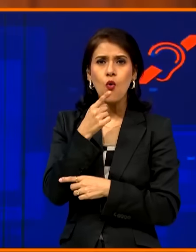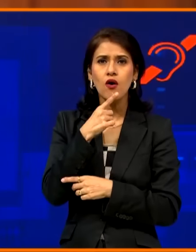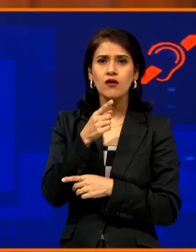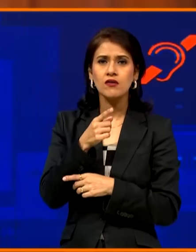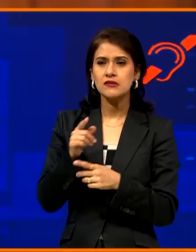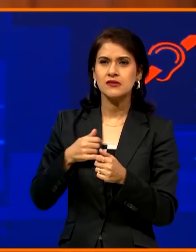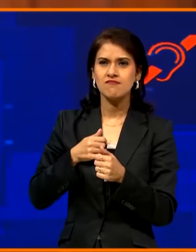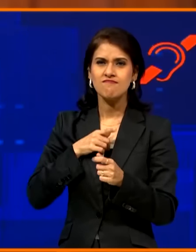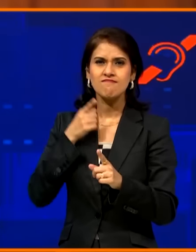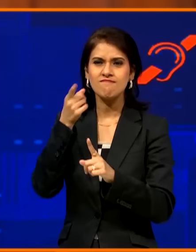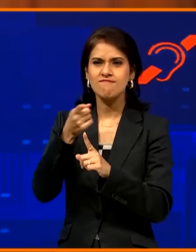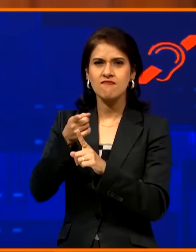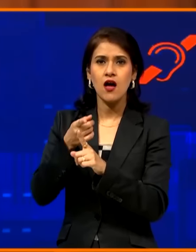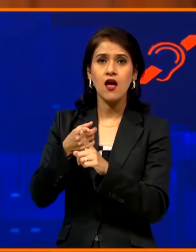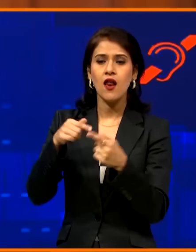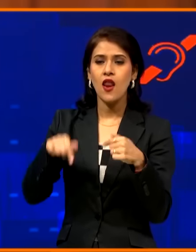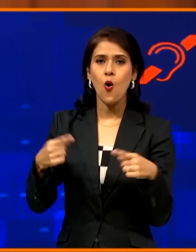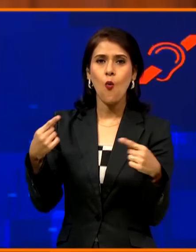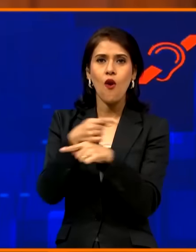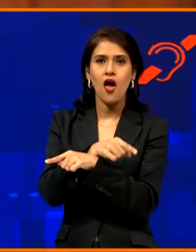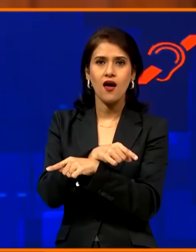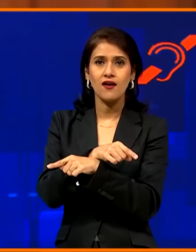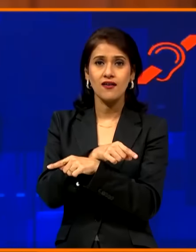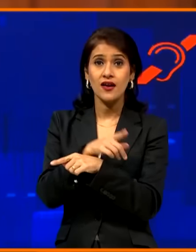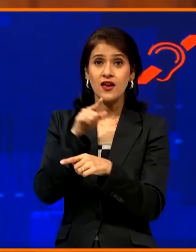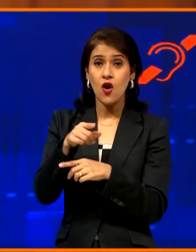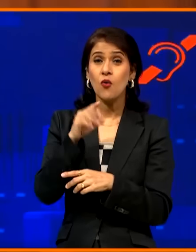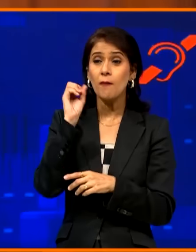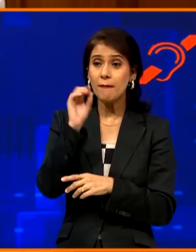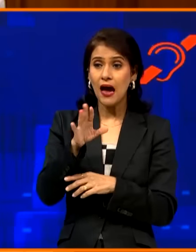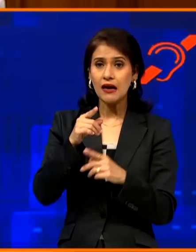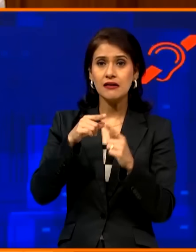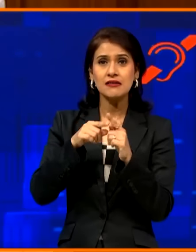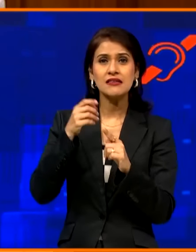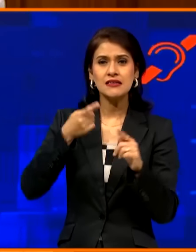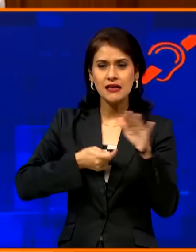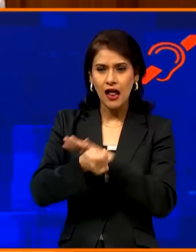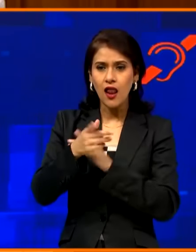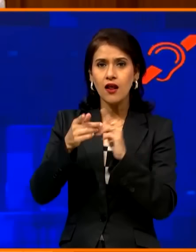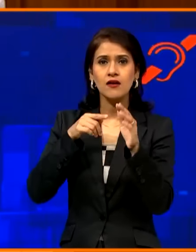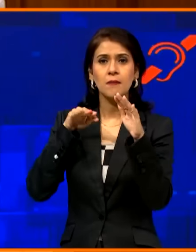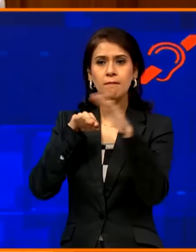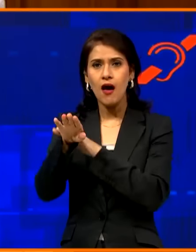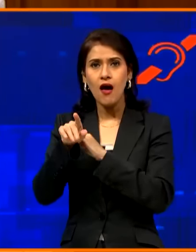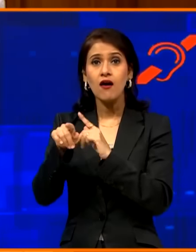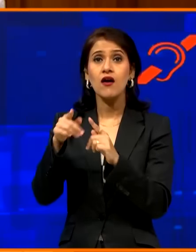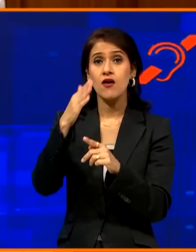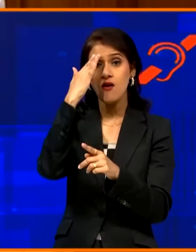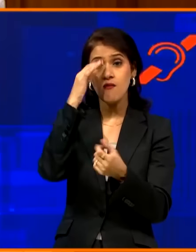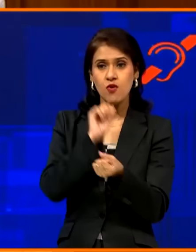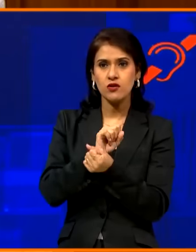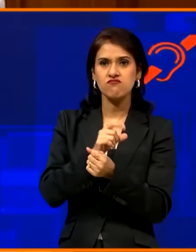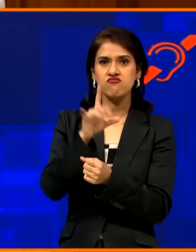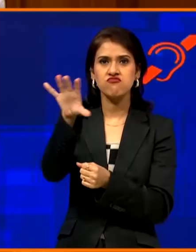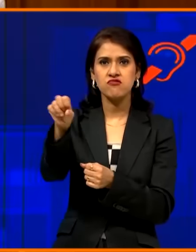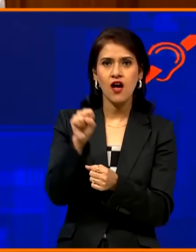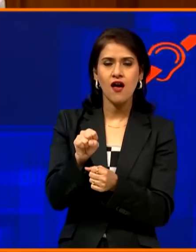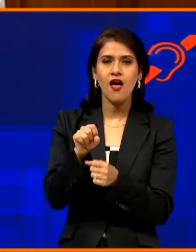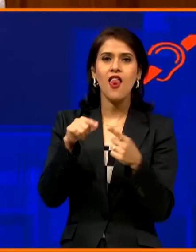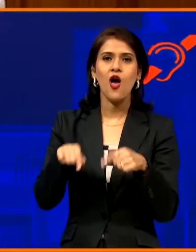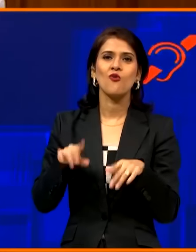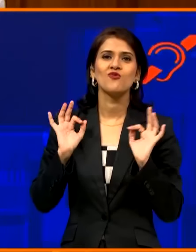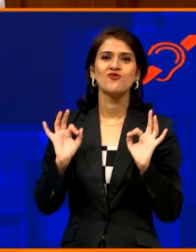भागते थे अब गुंडे भागते हैं माफिया भागता है पुलिस उसके पीछे होती है हो सकता है उनकी वह बात सही भी हो